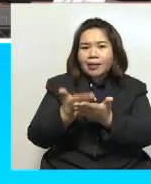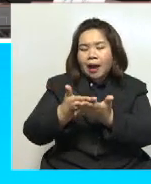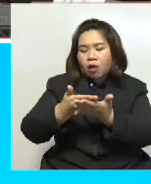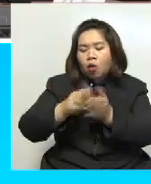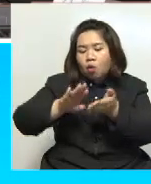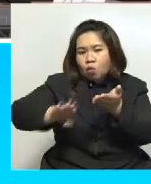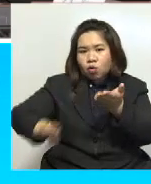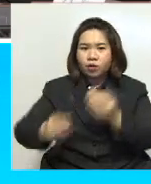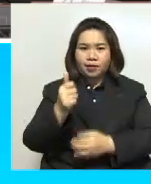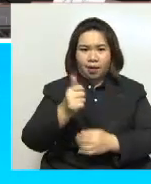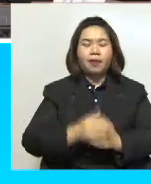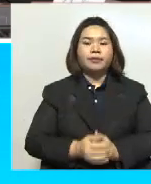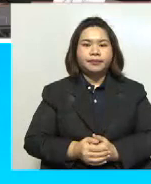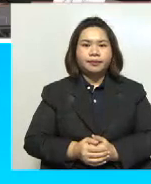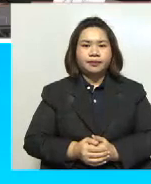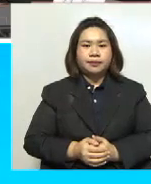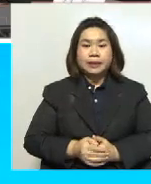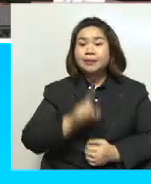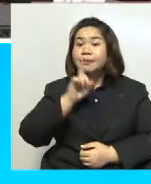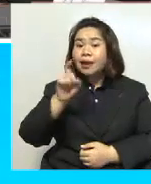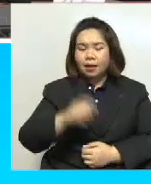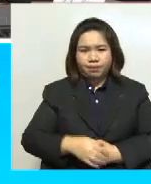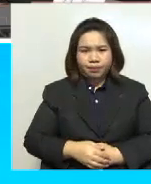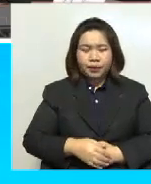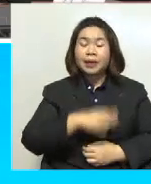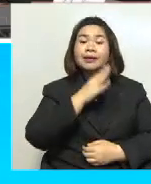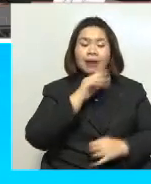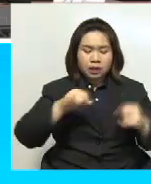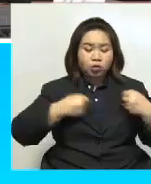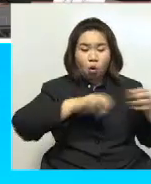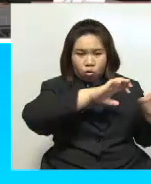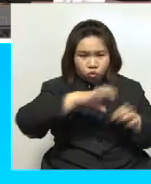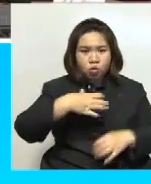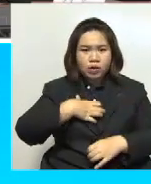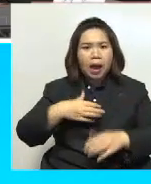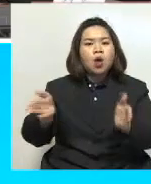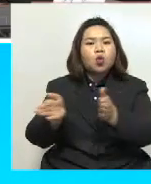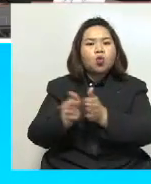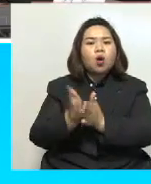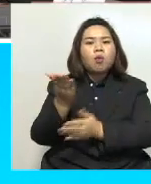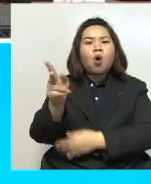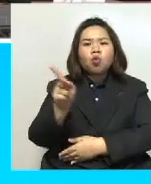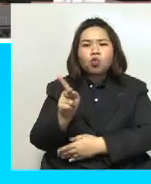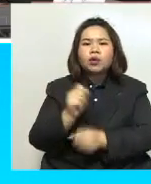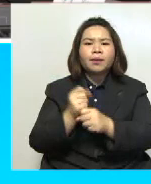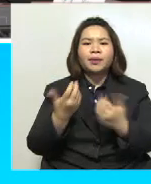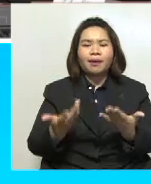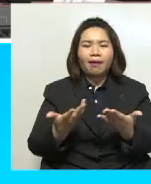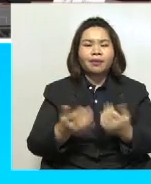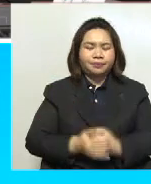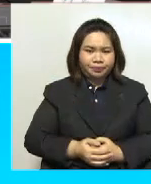องมีหลักเกณฑ์มีอะไรเป็นพิเศษไหมคะสำหรับทางผู้ประกอบการที่จะเข้ามาอยู่ในโครงการนี้ค่ะ ก็คือเข